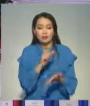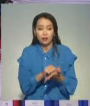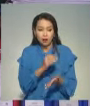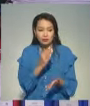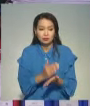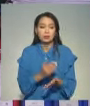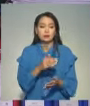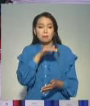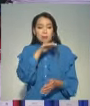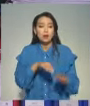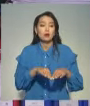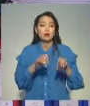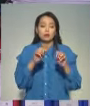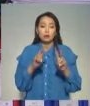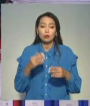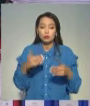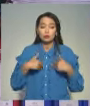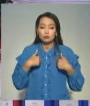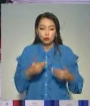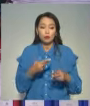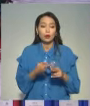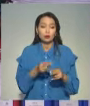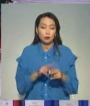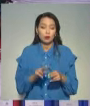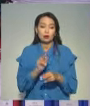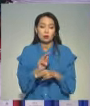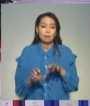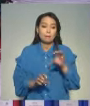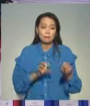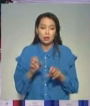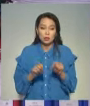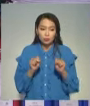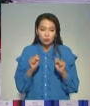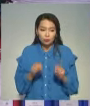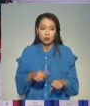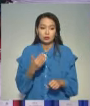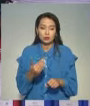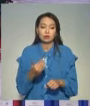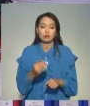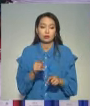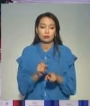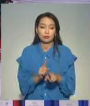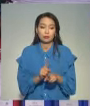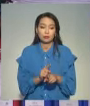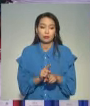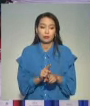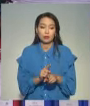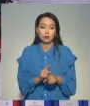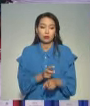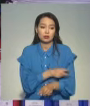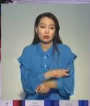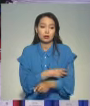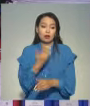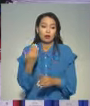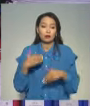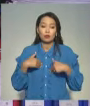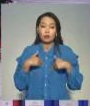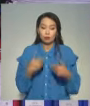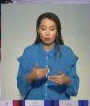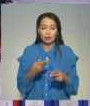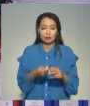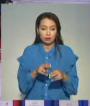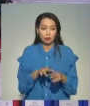білікті мамандардың нұсқауымен ғана осындай массаж болсын, физиотерапиялық емді сол дәрігерлердің нұсқауымен қабылдауды ұсынамын